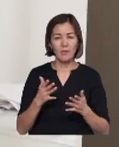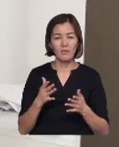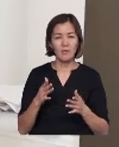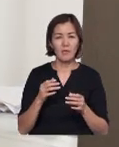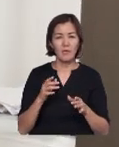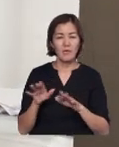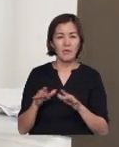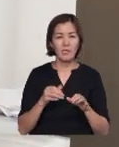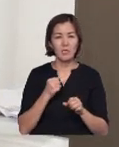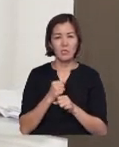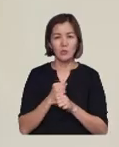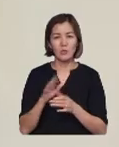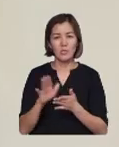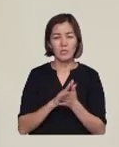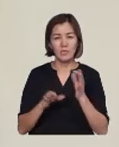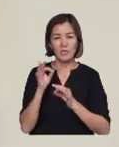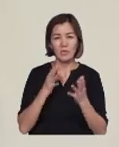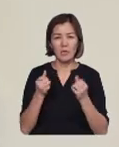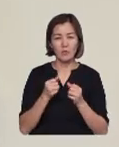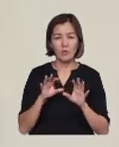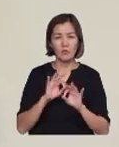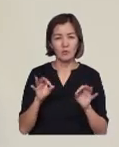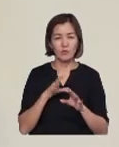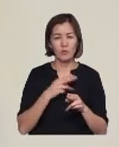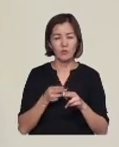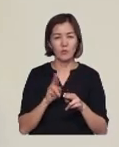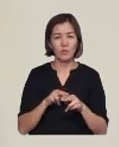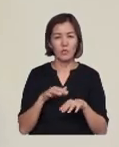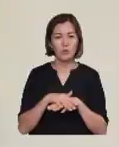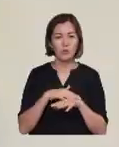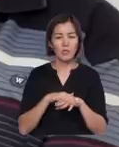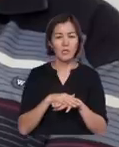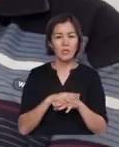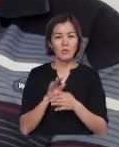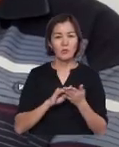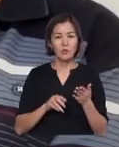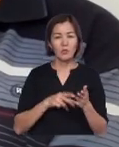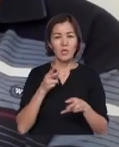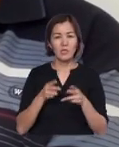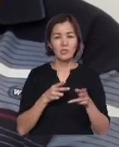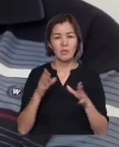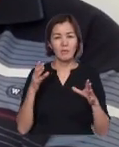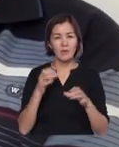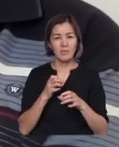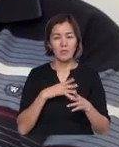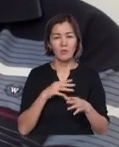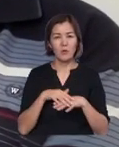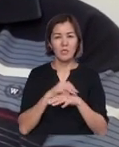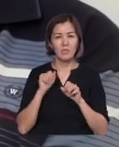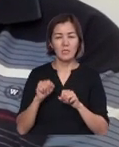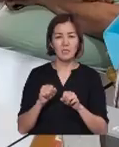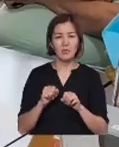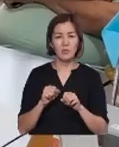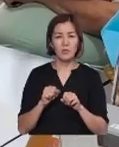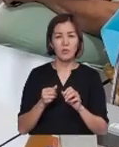жасау қажеттігі мен тегін дәрі-дәрмекті алу жолы түсіндірілді. Сондай-ақ тұрғындардан түсетін арыз шағымдарды азайту, халықты сақтандыру